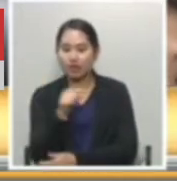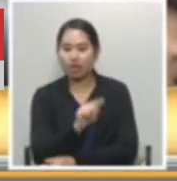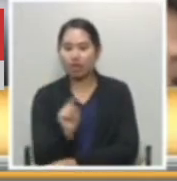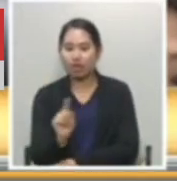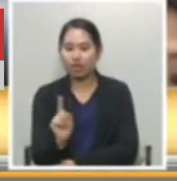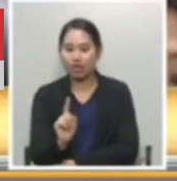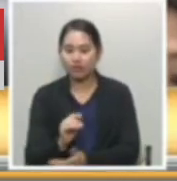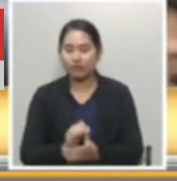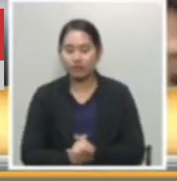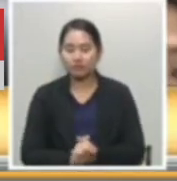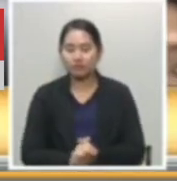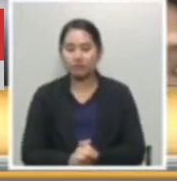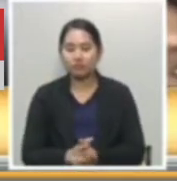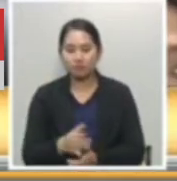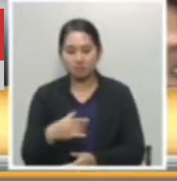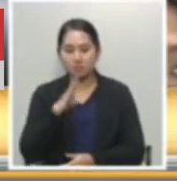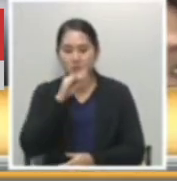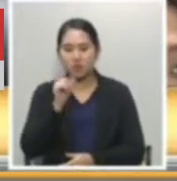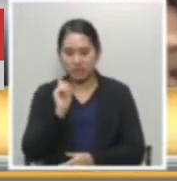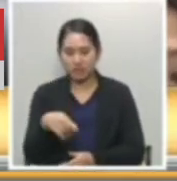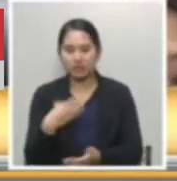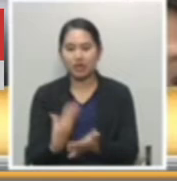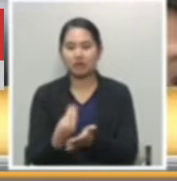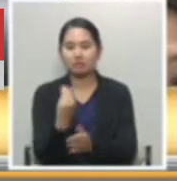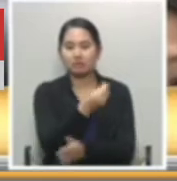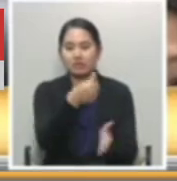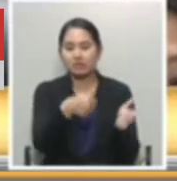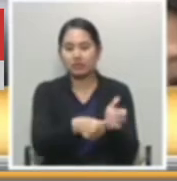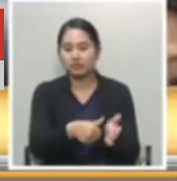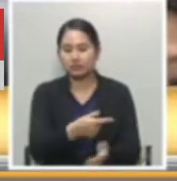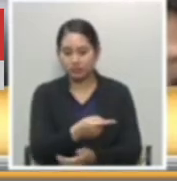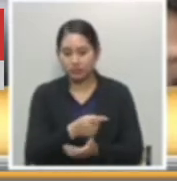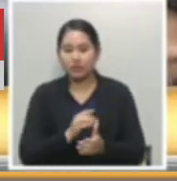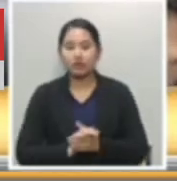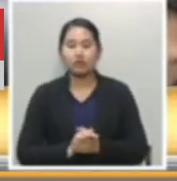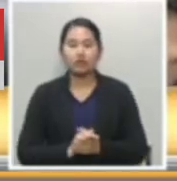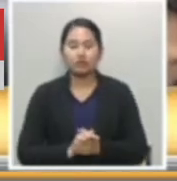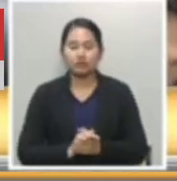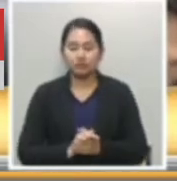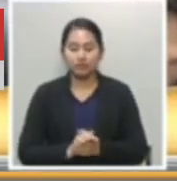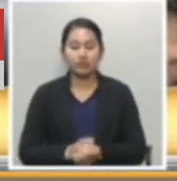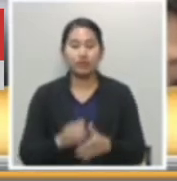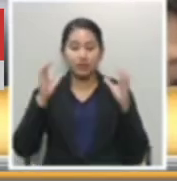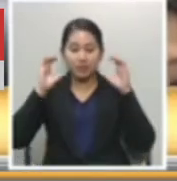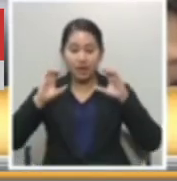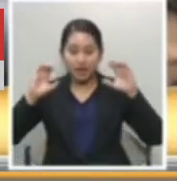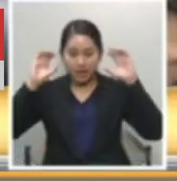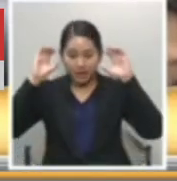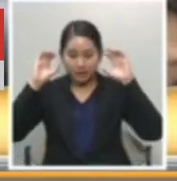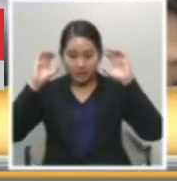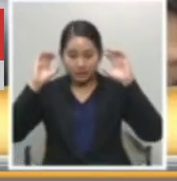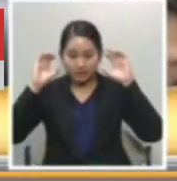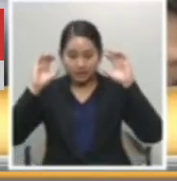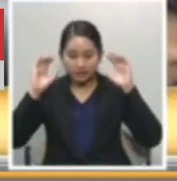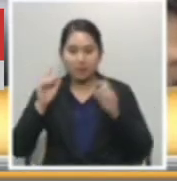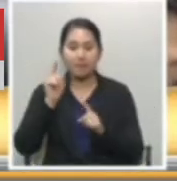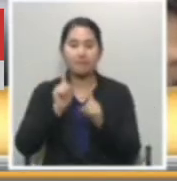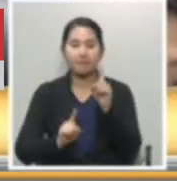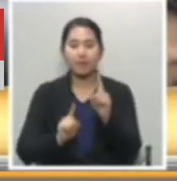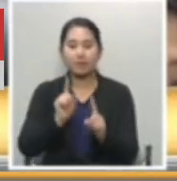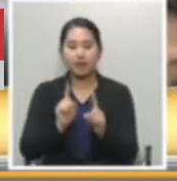มฟันธงนะเข้าไปใช้หนี้อีกครับเพราะนั้นครับเรื่องนี้นะครับรัฐบาลจะเอาอะไรมาเป็นตัวชี้